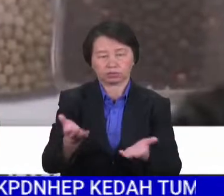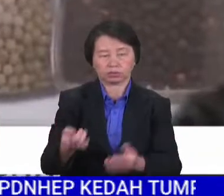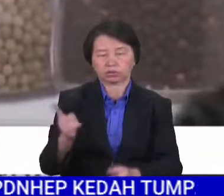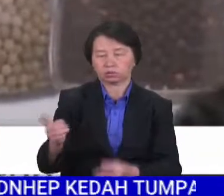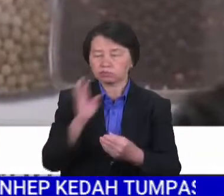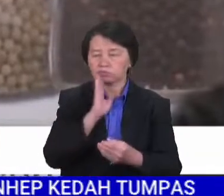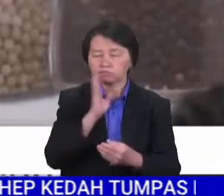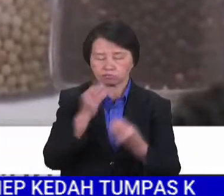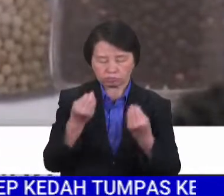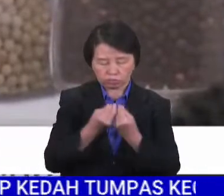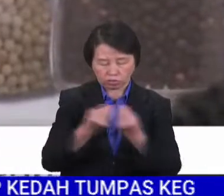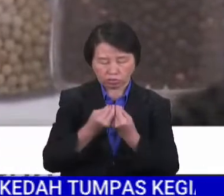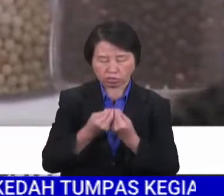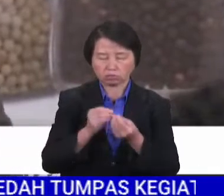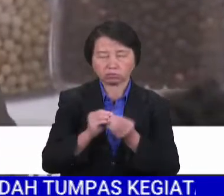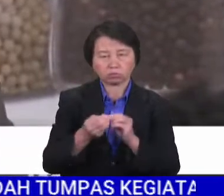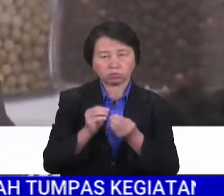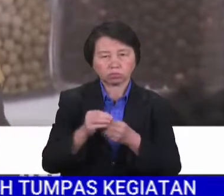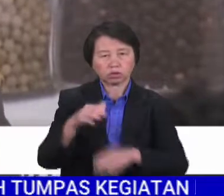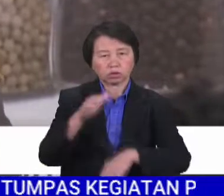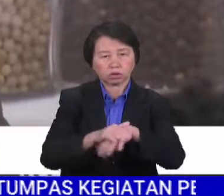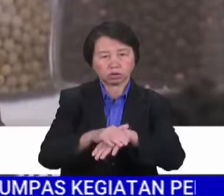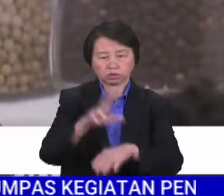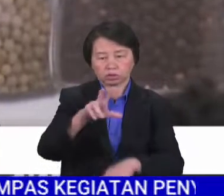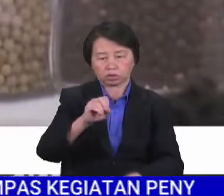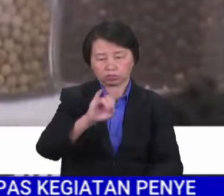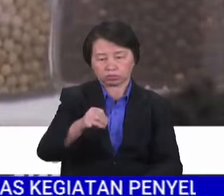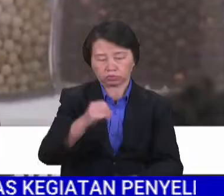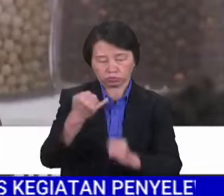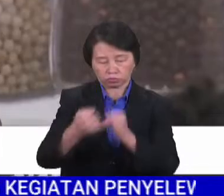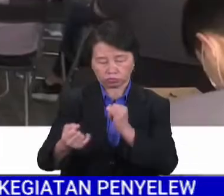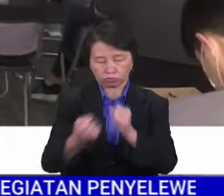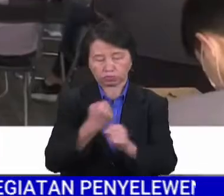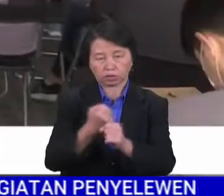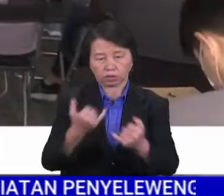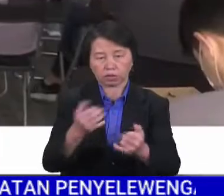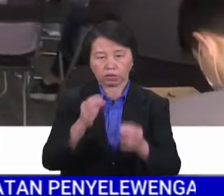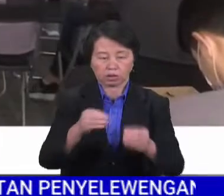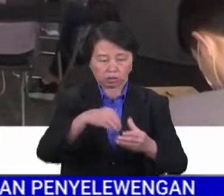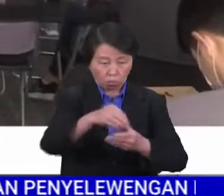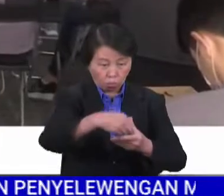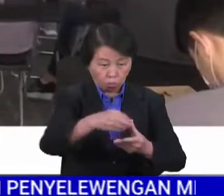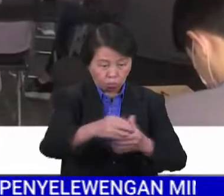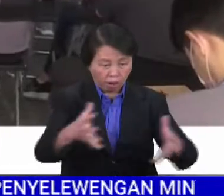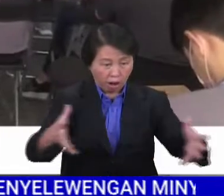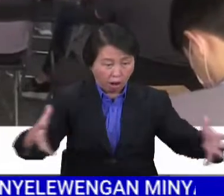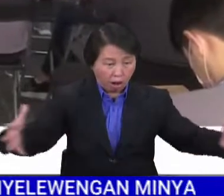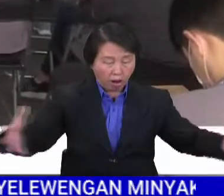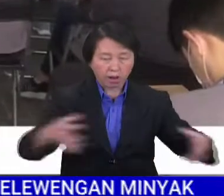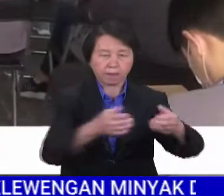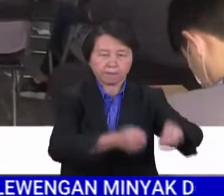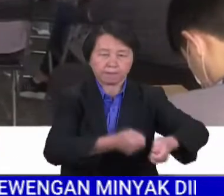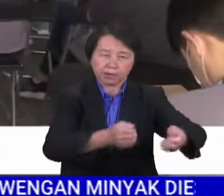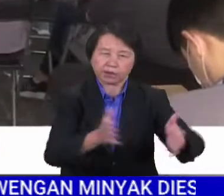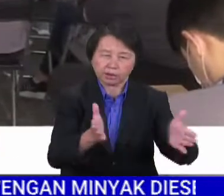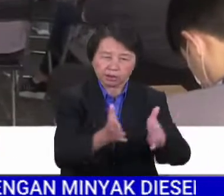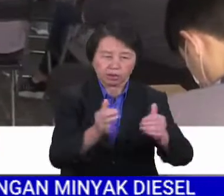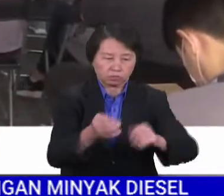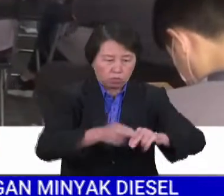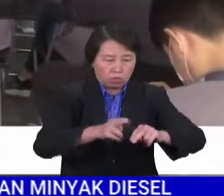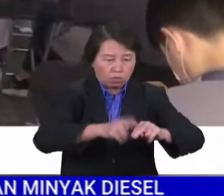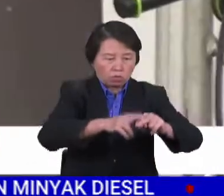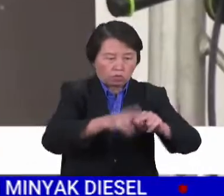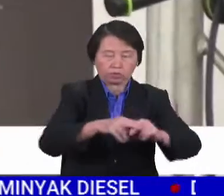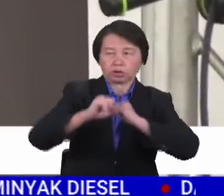percaya angka jualan tersebut boleh mencuci hingga 30juta liga7 tahun ini jika pengeluaran lada dari pekebun kecil dapat dipetik atau